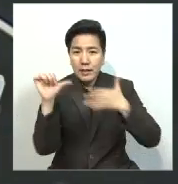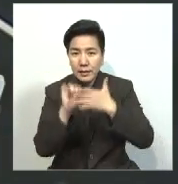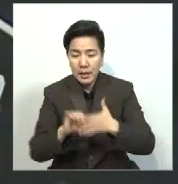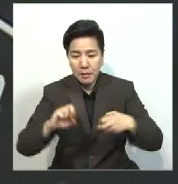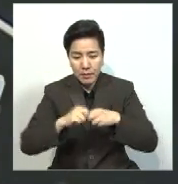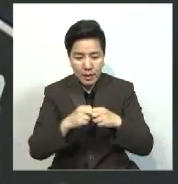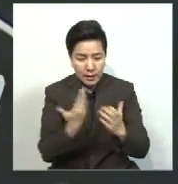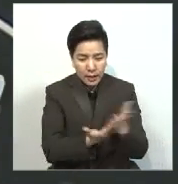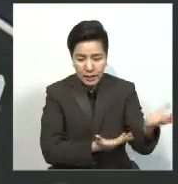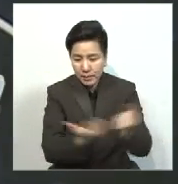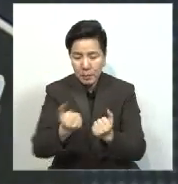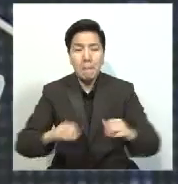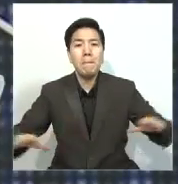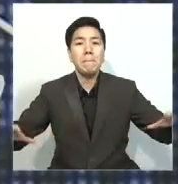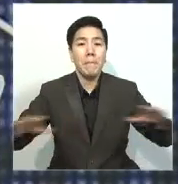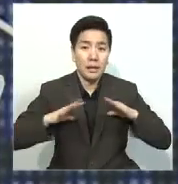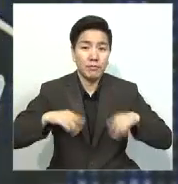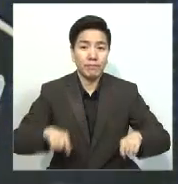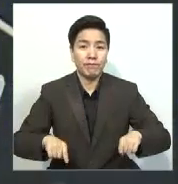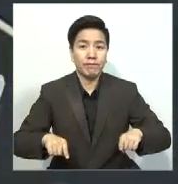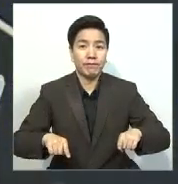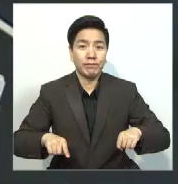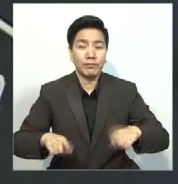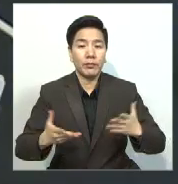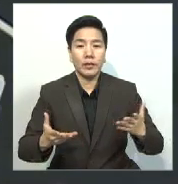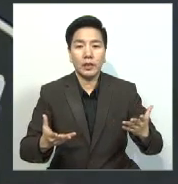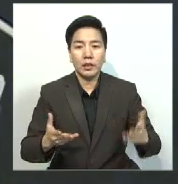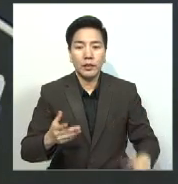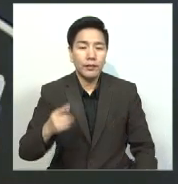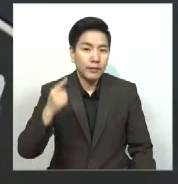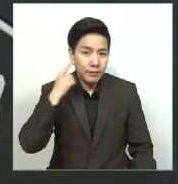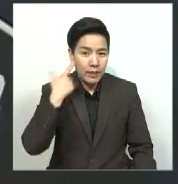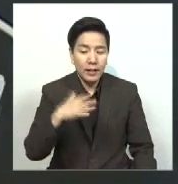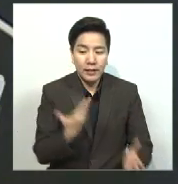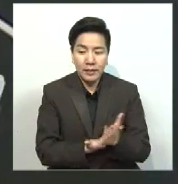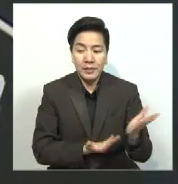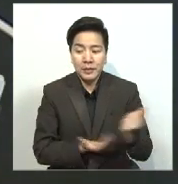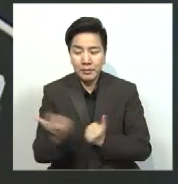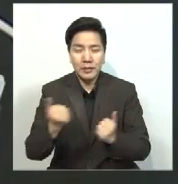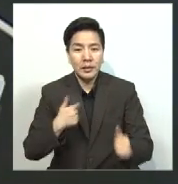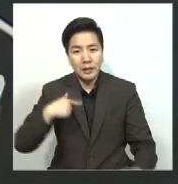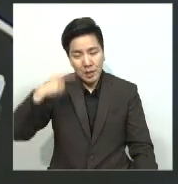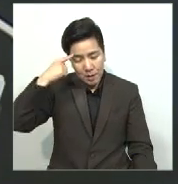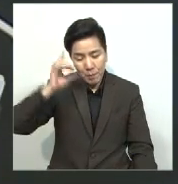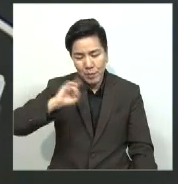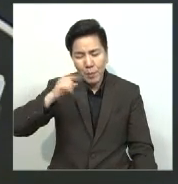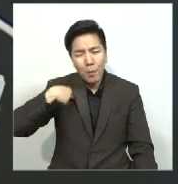ไขปัญหาหนี้สินด้วยการพักชำระหนี้พอพูดเรื่องนี้แล้วก็ปวดหัวจริง